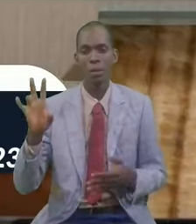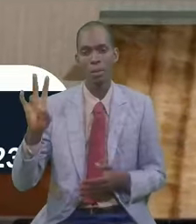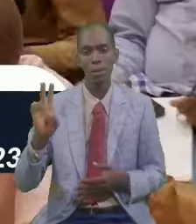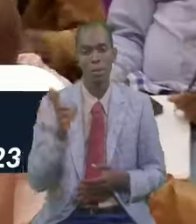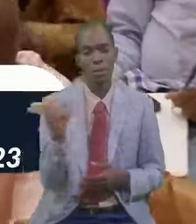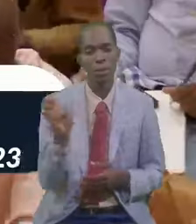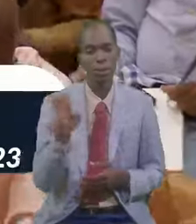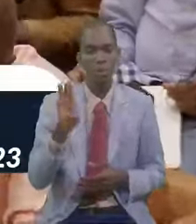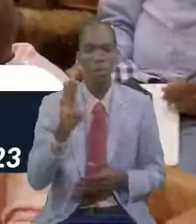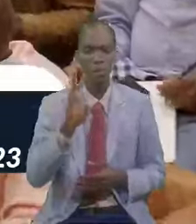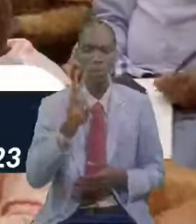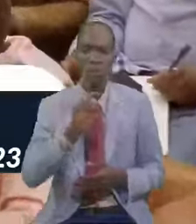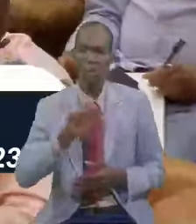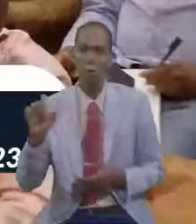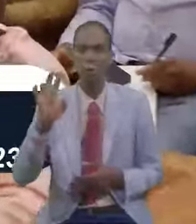Hébreux